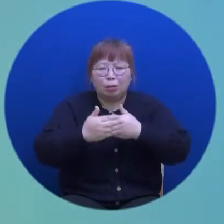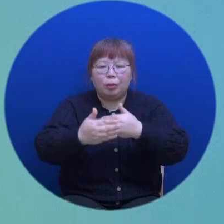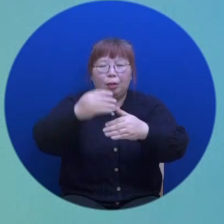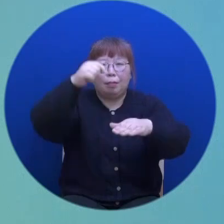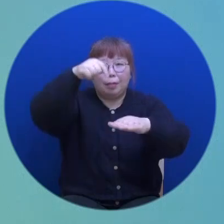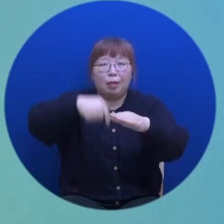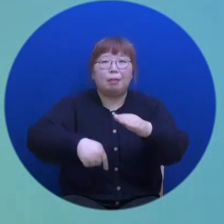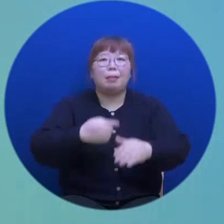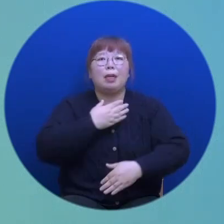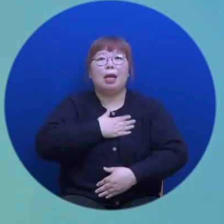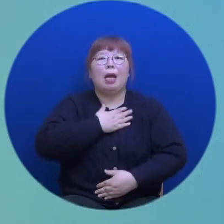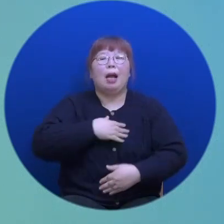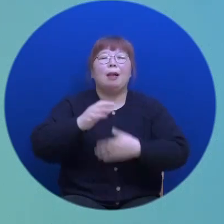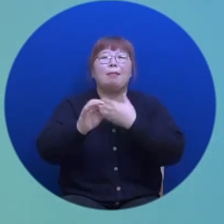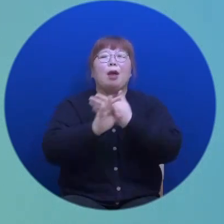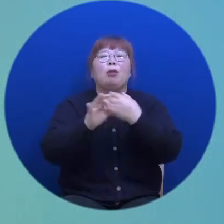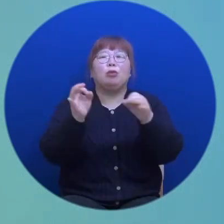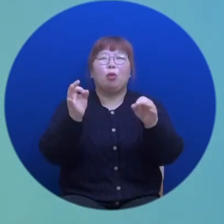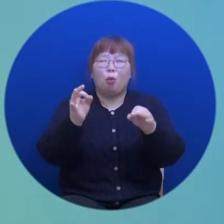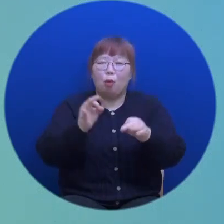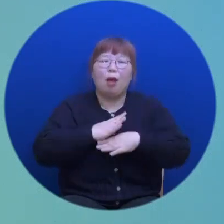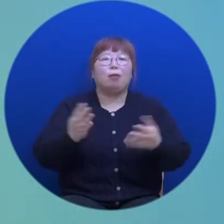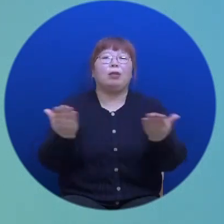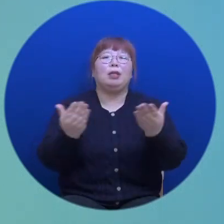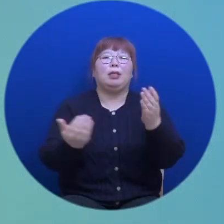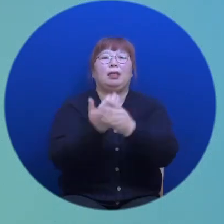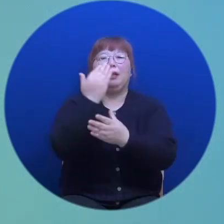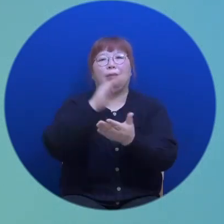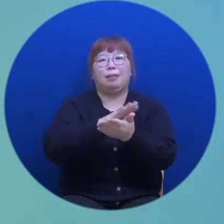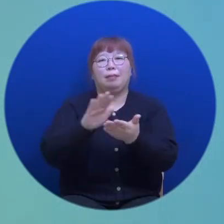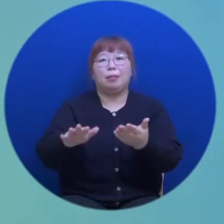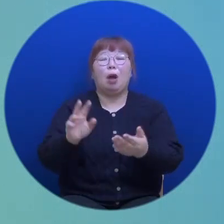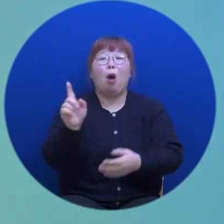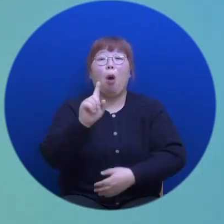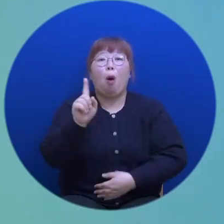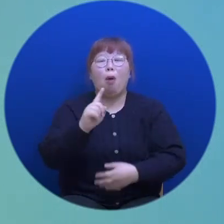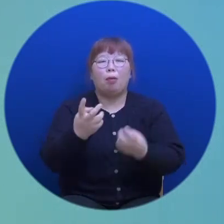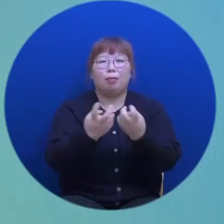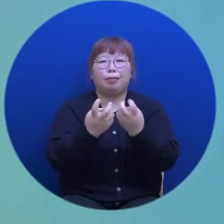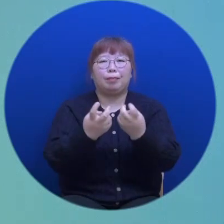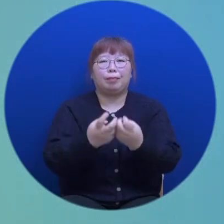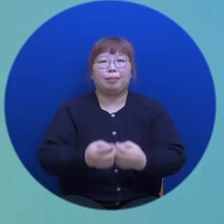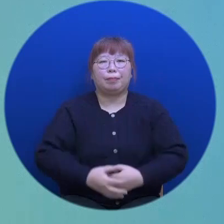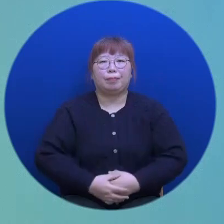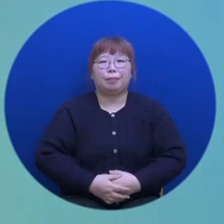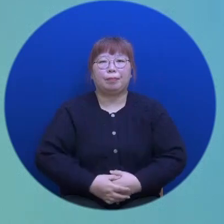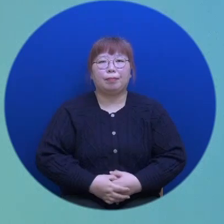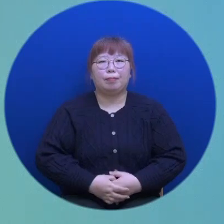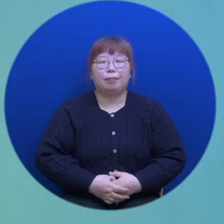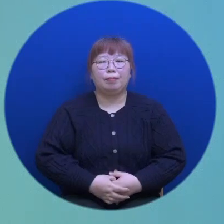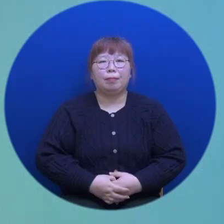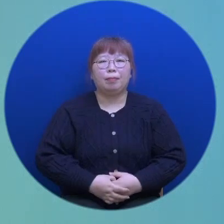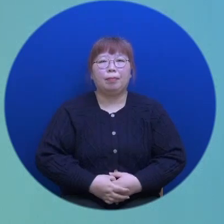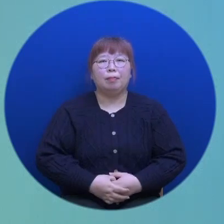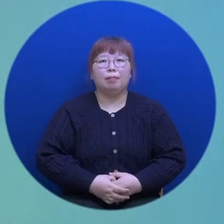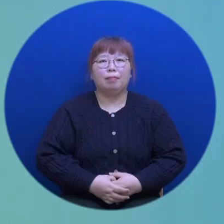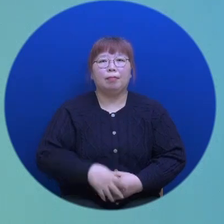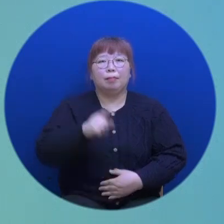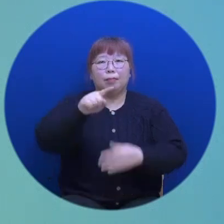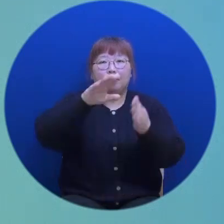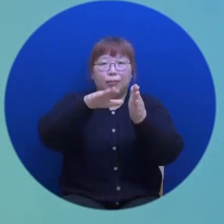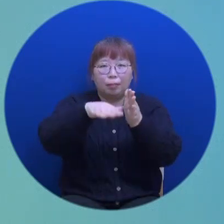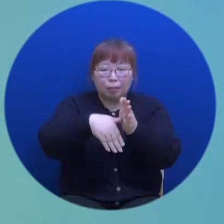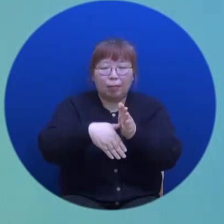알아가면 놀라운 일이 일어나요. 어떤 일이 일어나는지 아십니까? 그때 그때